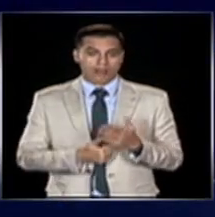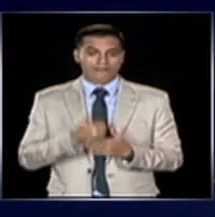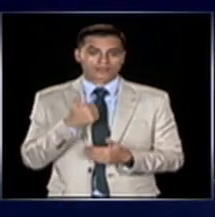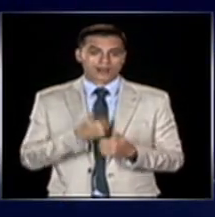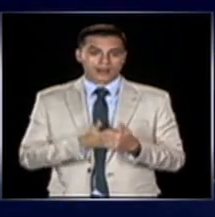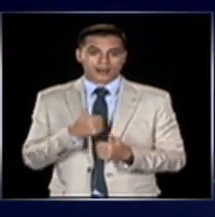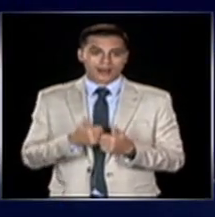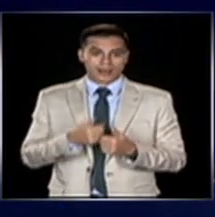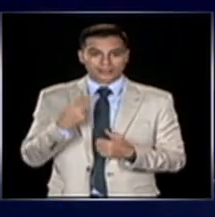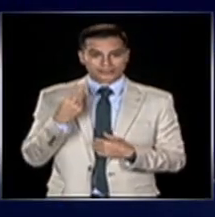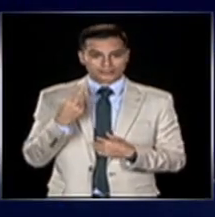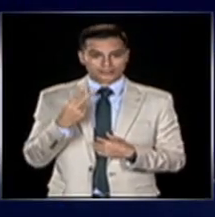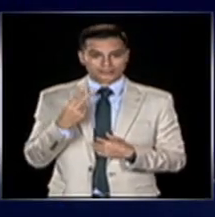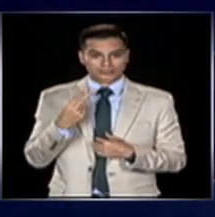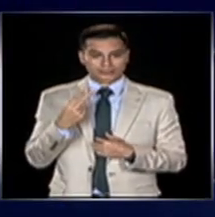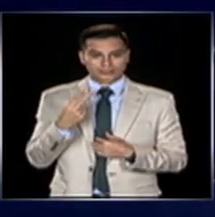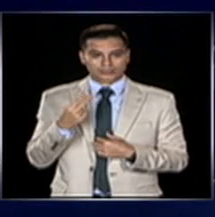لاعب 2